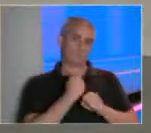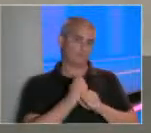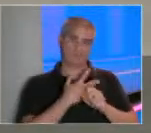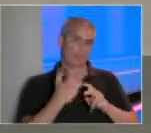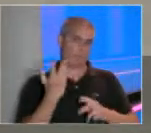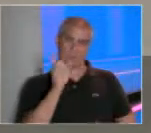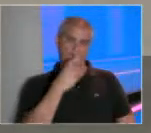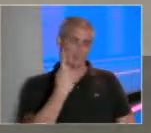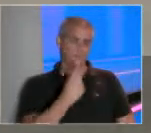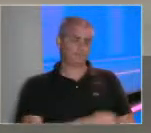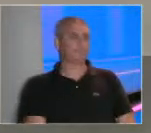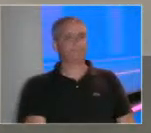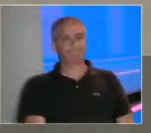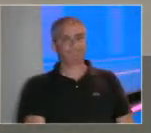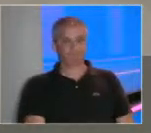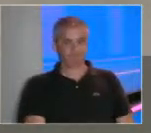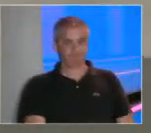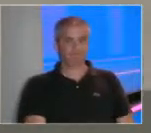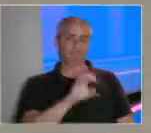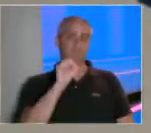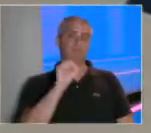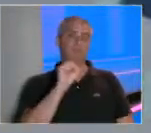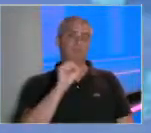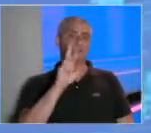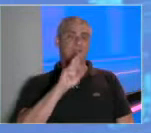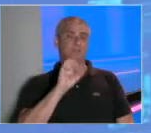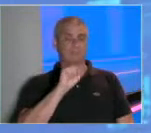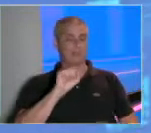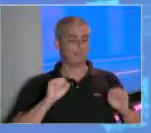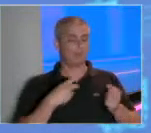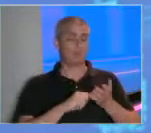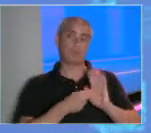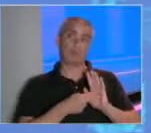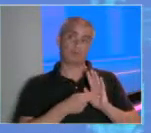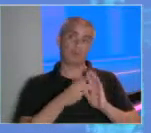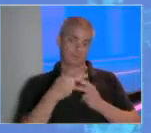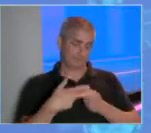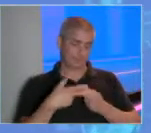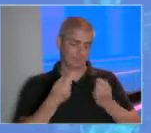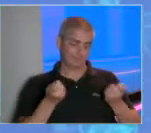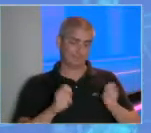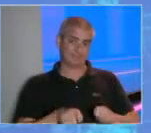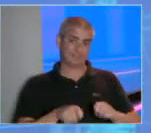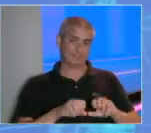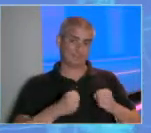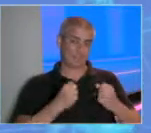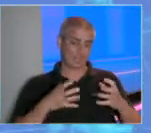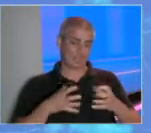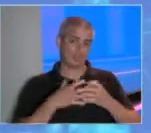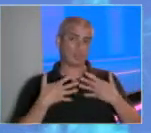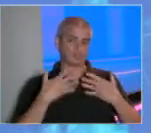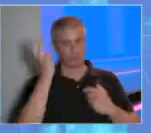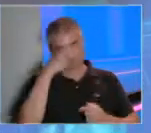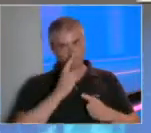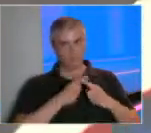רק בן אדם אחד. רמי סייג, פעיל פוליטי ביפו. טוב, ואתם לקראת הסגר הזה, הסגר הנושם, כנראה